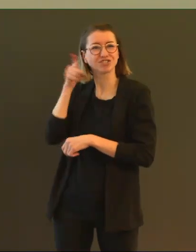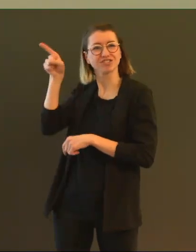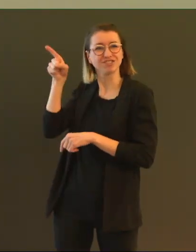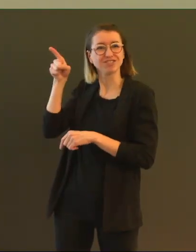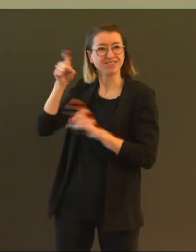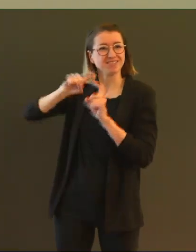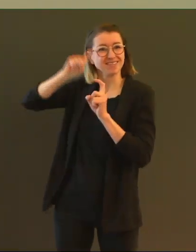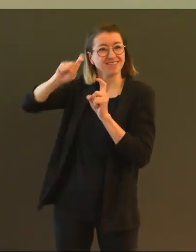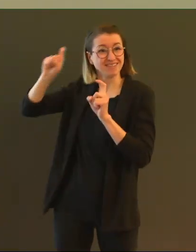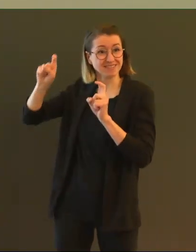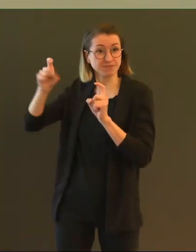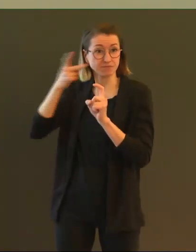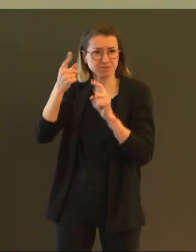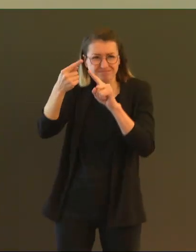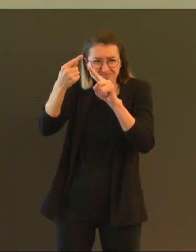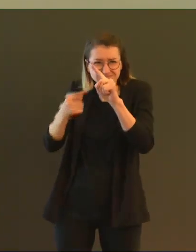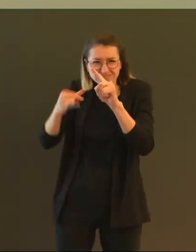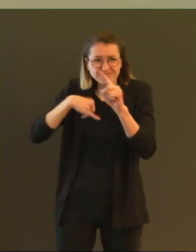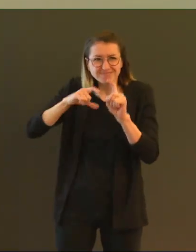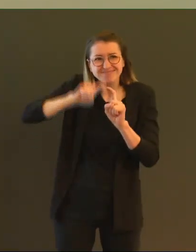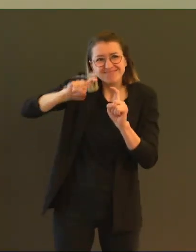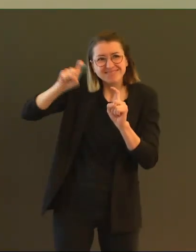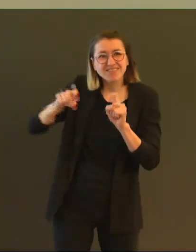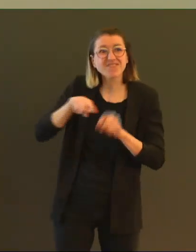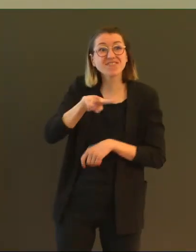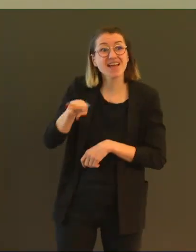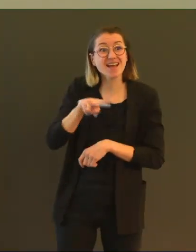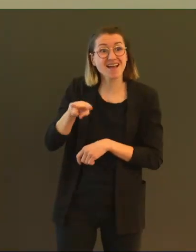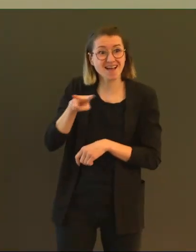vert, qui sont les déclarations de cas de